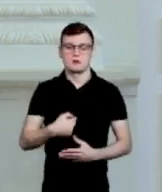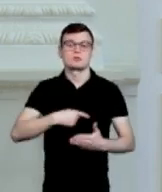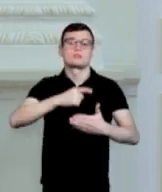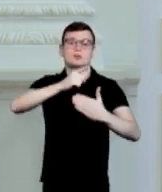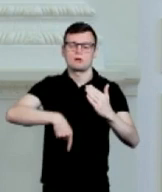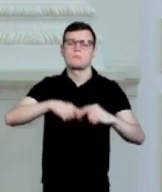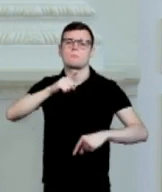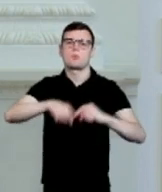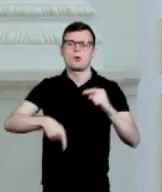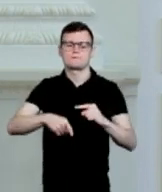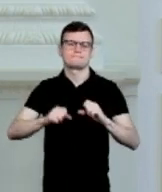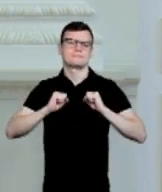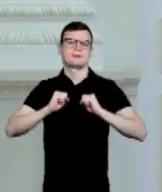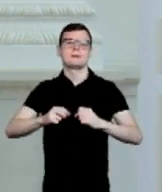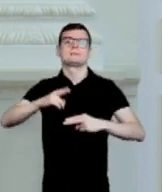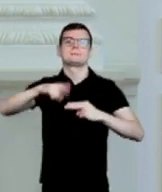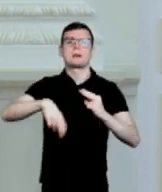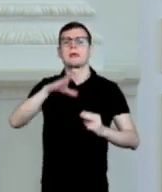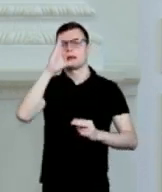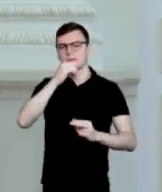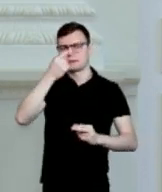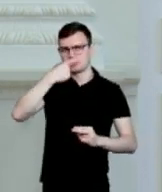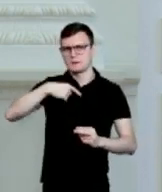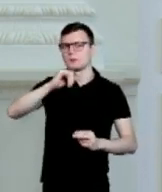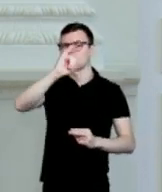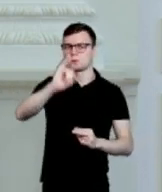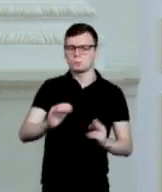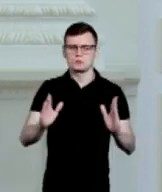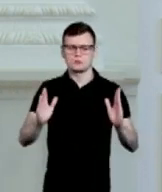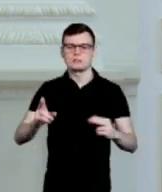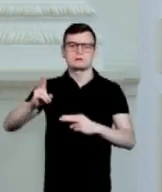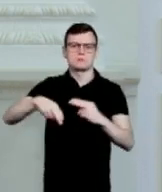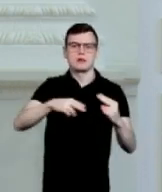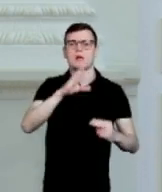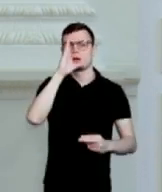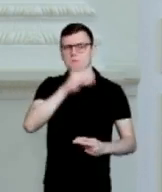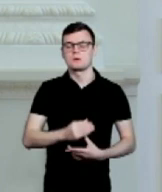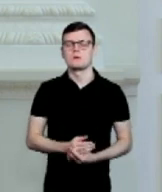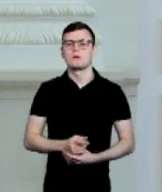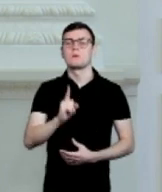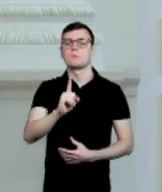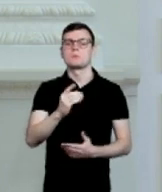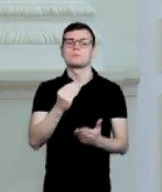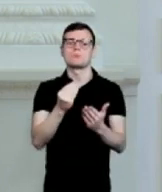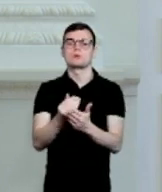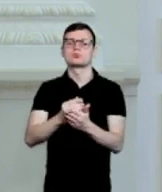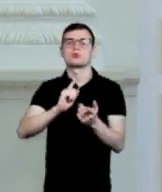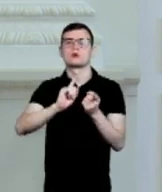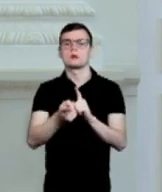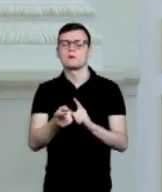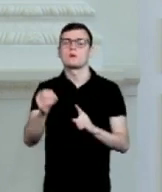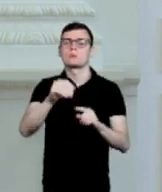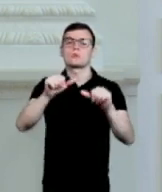politinės valios šiame rudens sezone priimti sprendimus, bet mokesčių reforma yra reikalinga ne